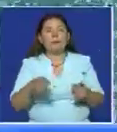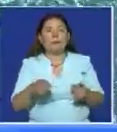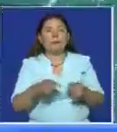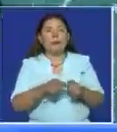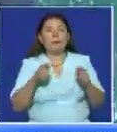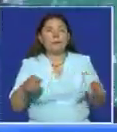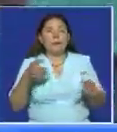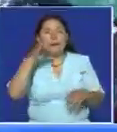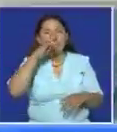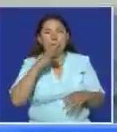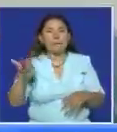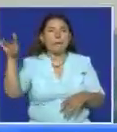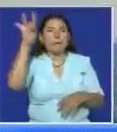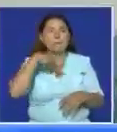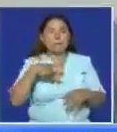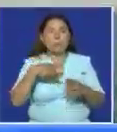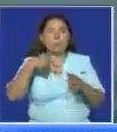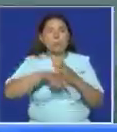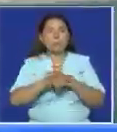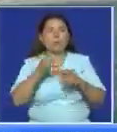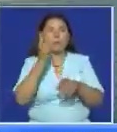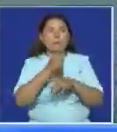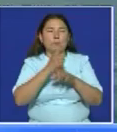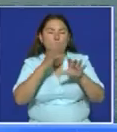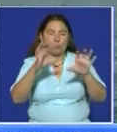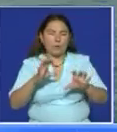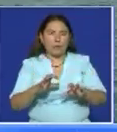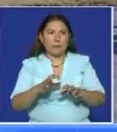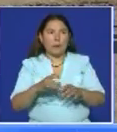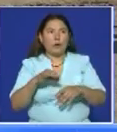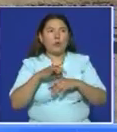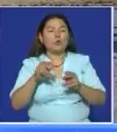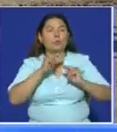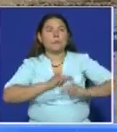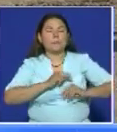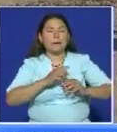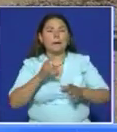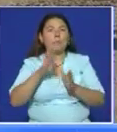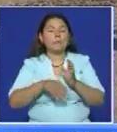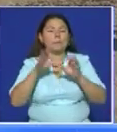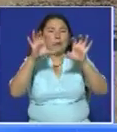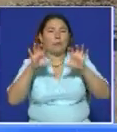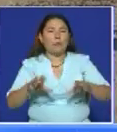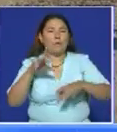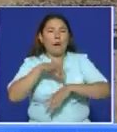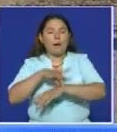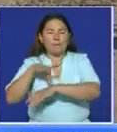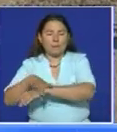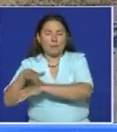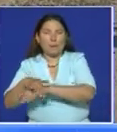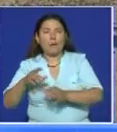тас жолдарда Қазақстан Республикасынан тысқары балық өнімдерін шығаруға бақылау жұмыстары қарқынды атылып, заңсыз балық айналымы фактілері